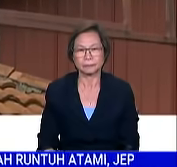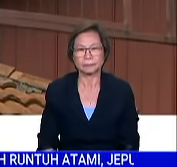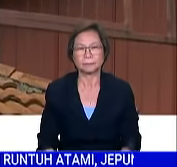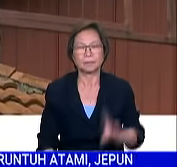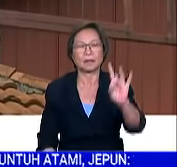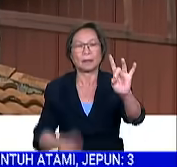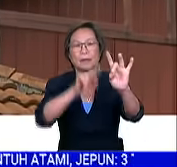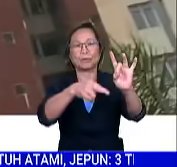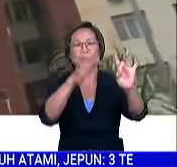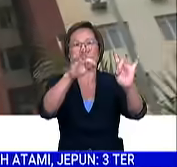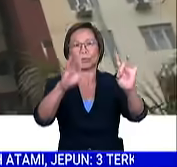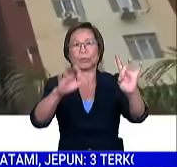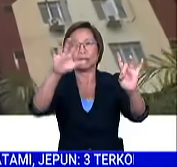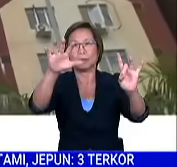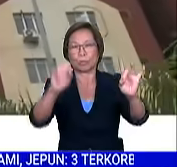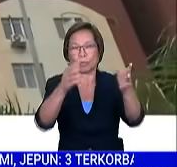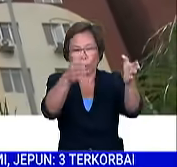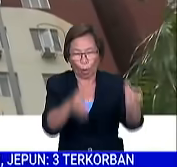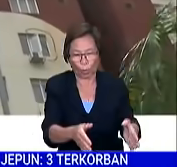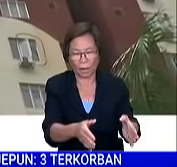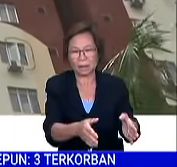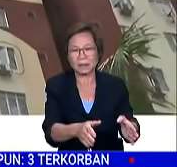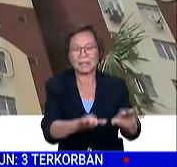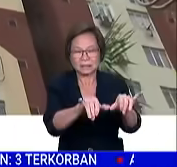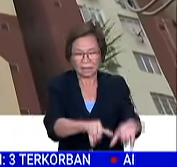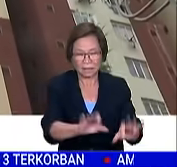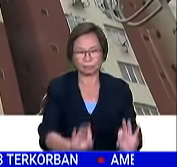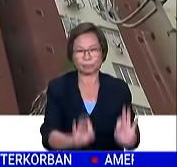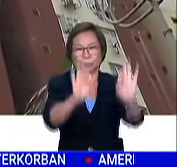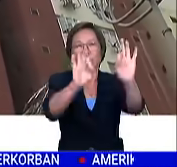Ramai 8,950 orang penduduk mendiami